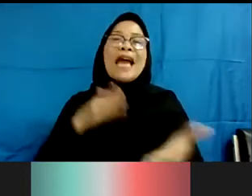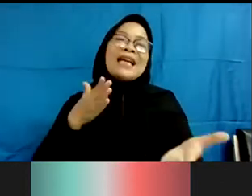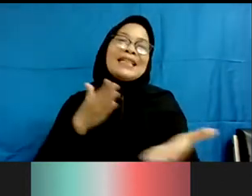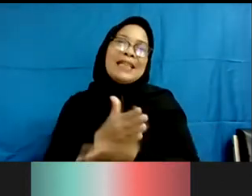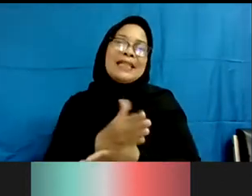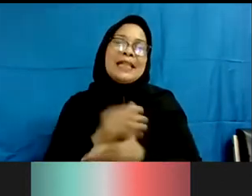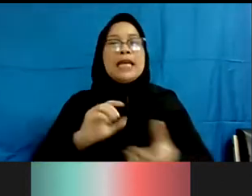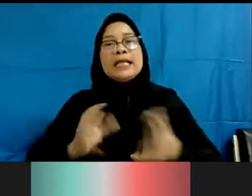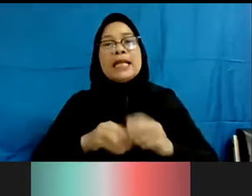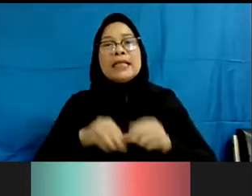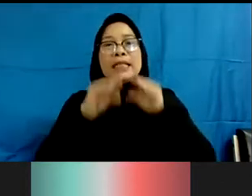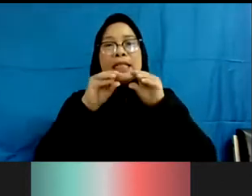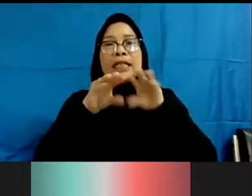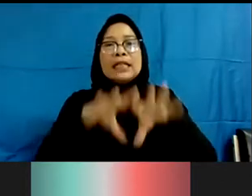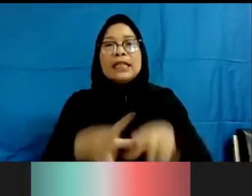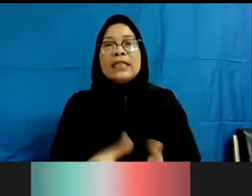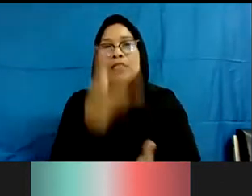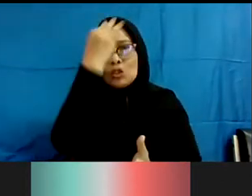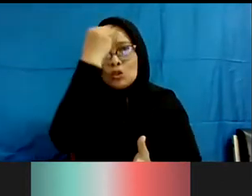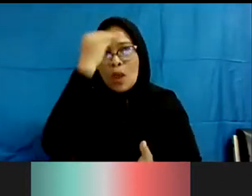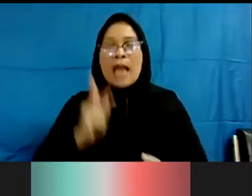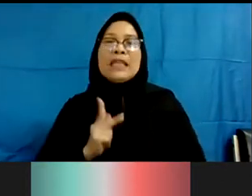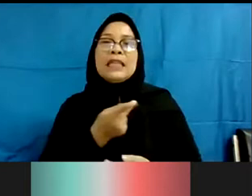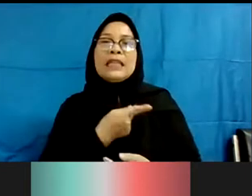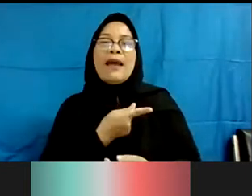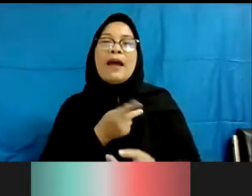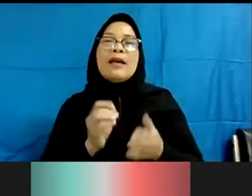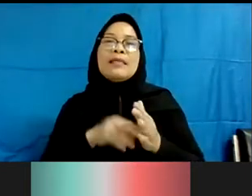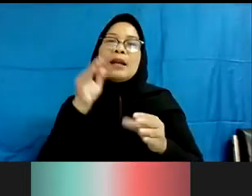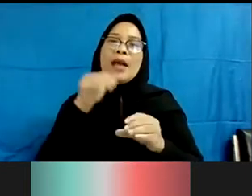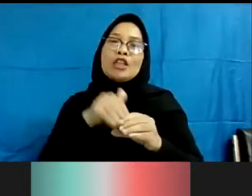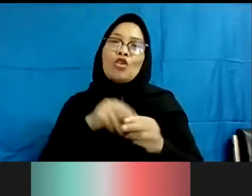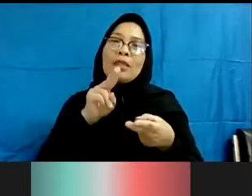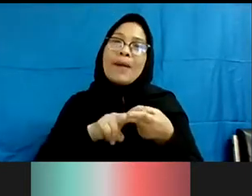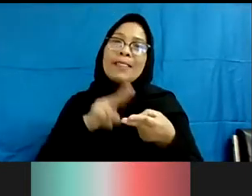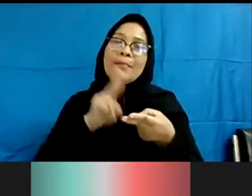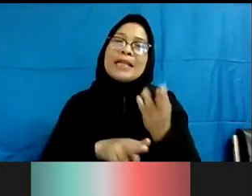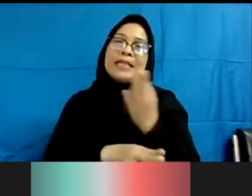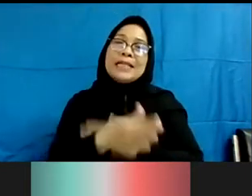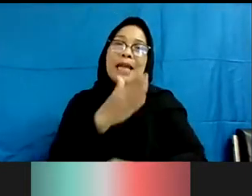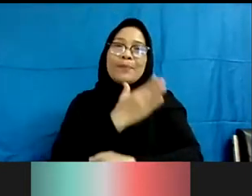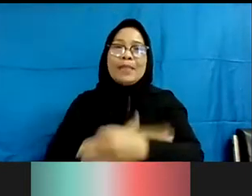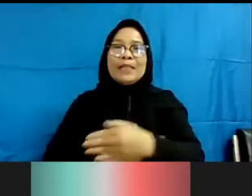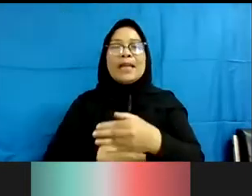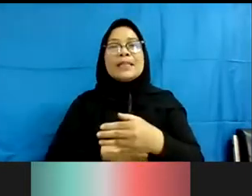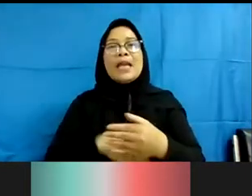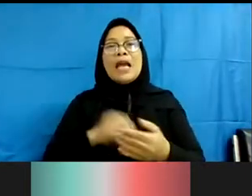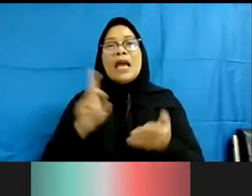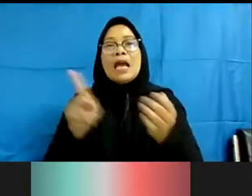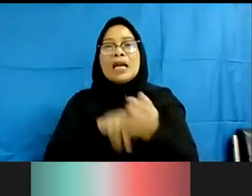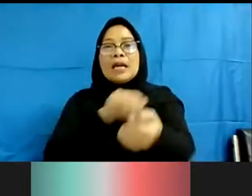kita, bahwa anak-anak kita, yang ini juga termasuk teman-teman yang disabilitas gitu ya, bahwa kemampuan literasi dan juga